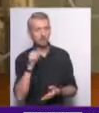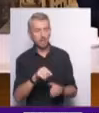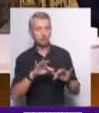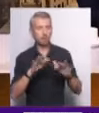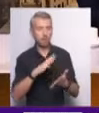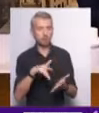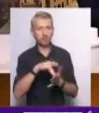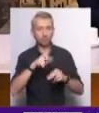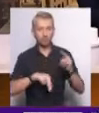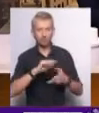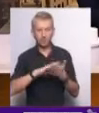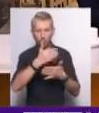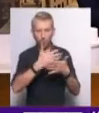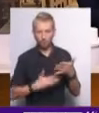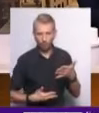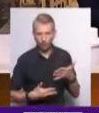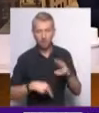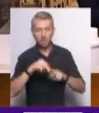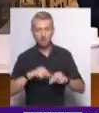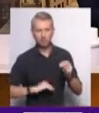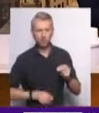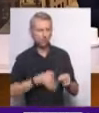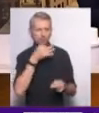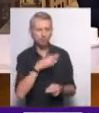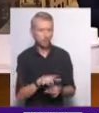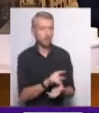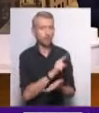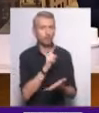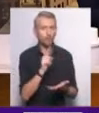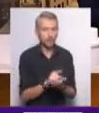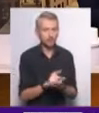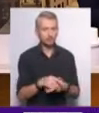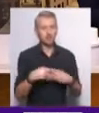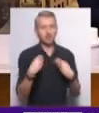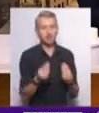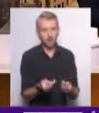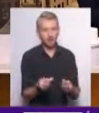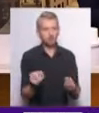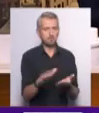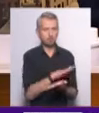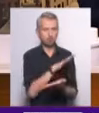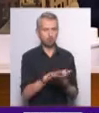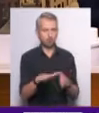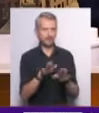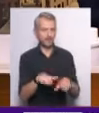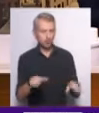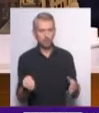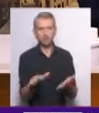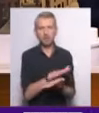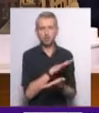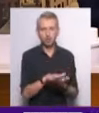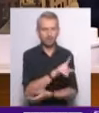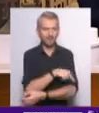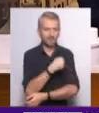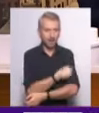випадку в містобудівних умовах забудовник будь-який зобов'язаний надати безкоштовні садочки, безкоштовні